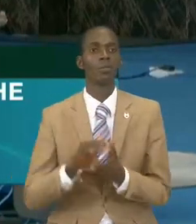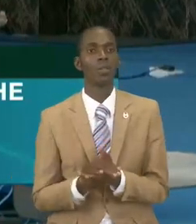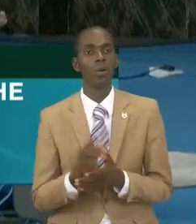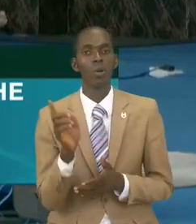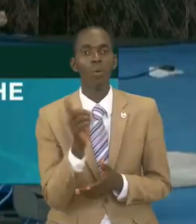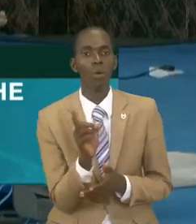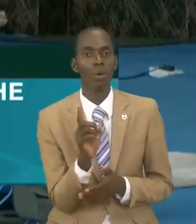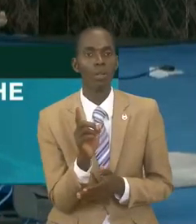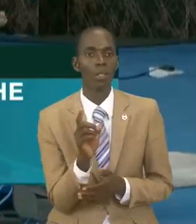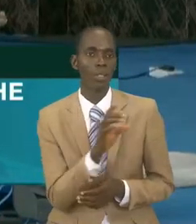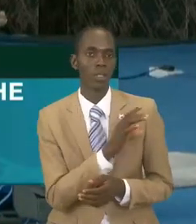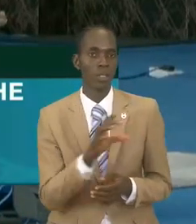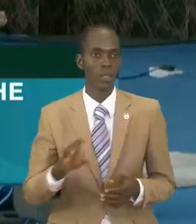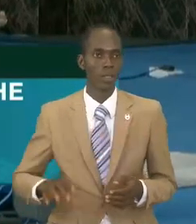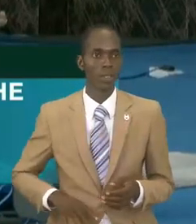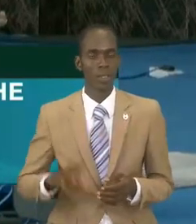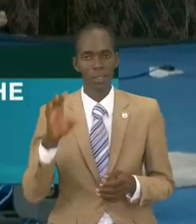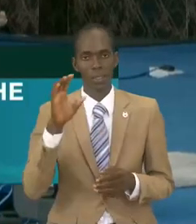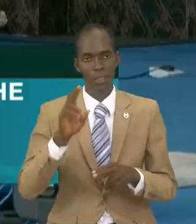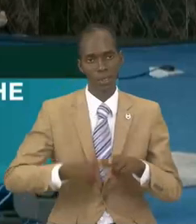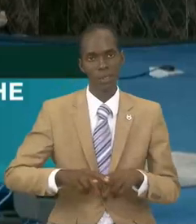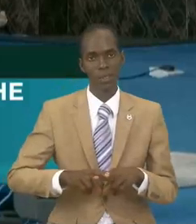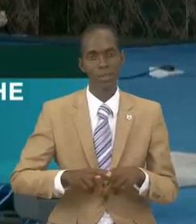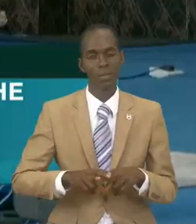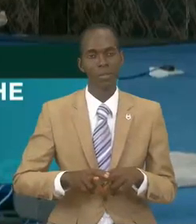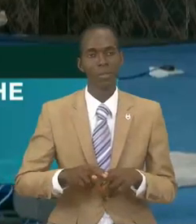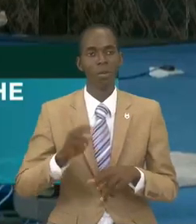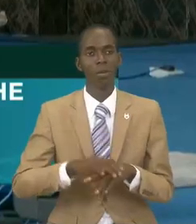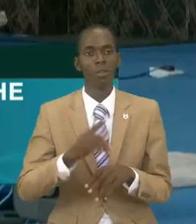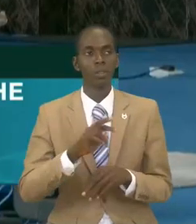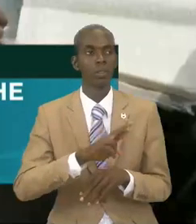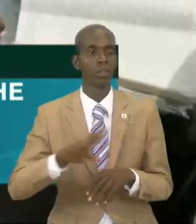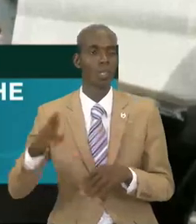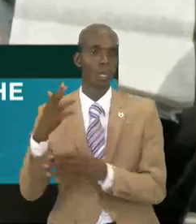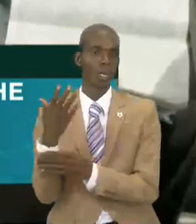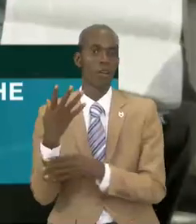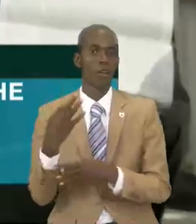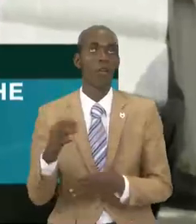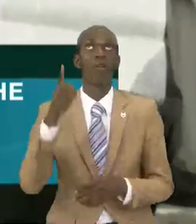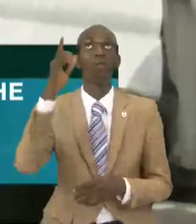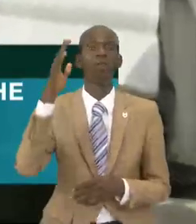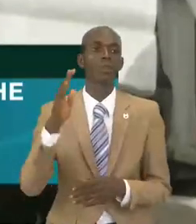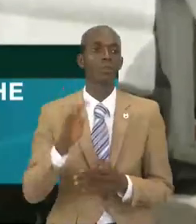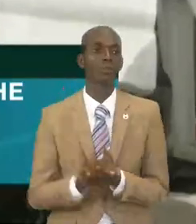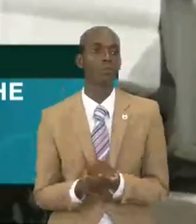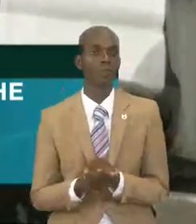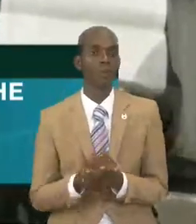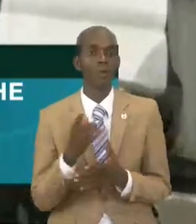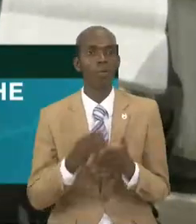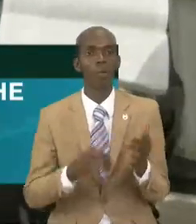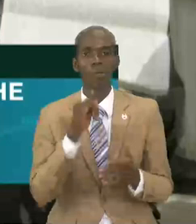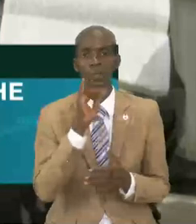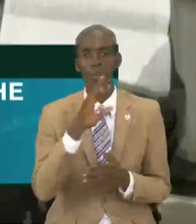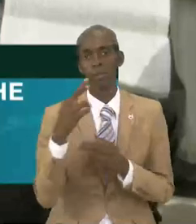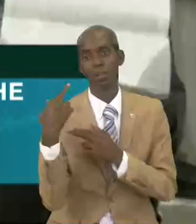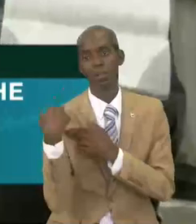où Christ est assis à la droite de Dieu. Quelle est